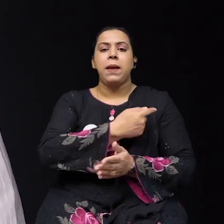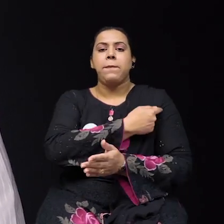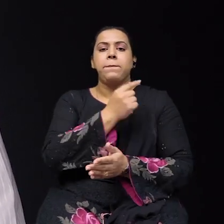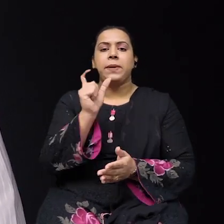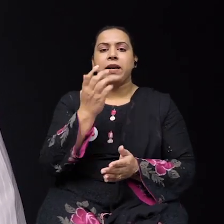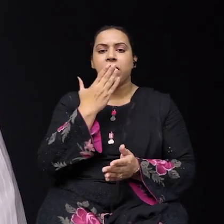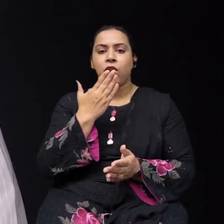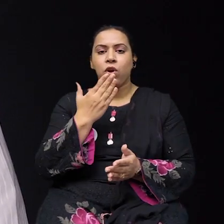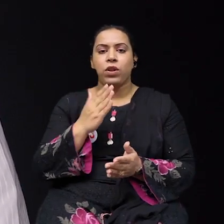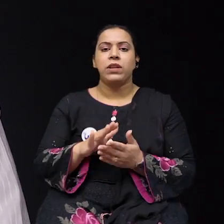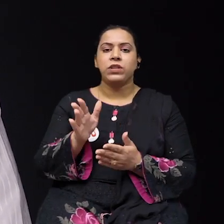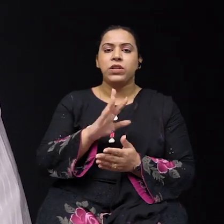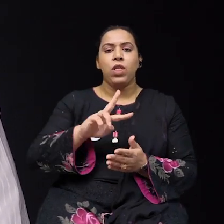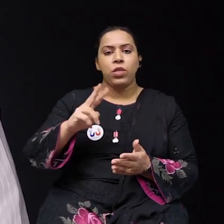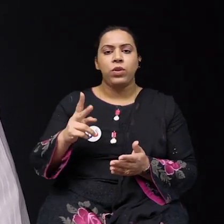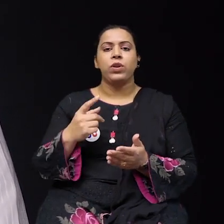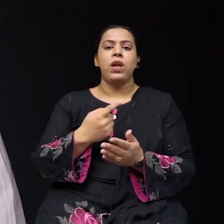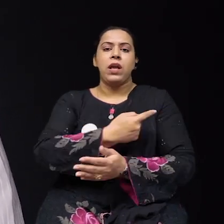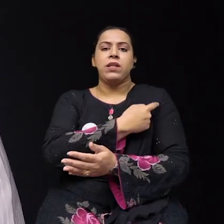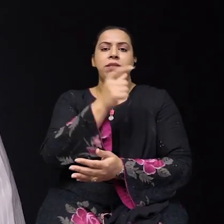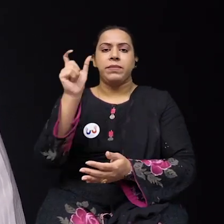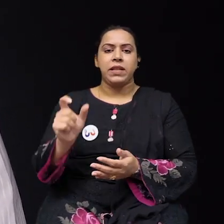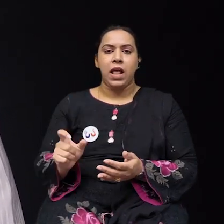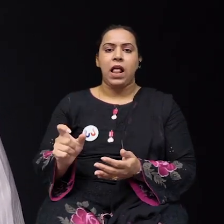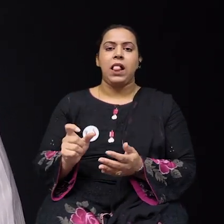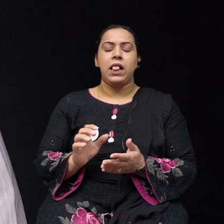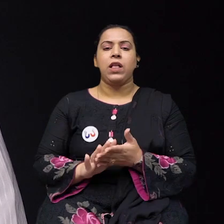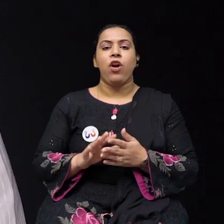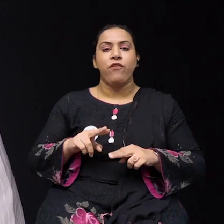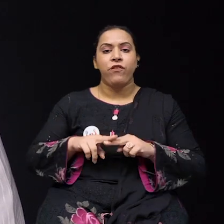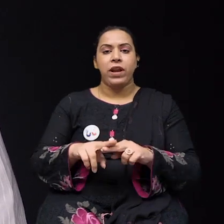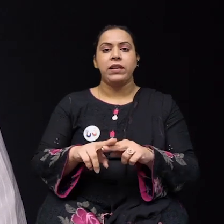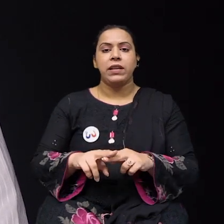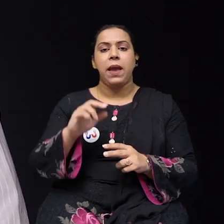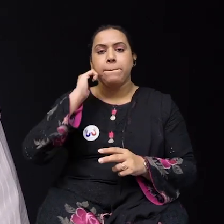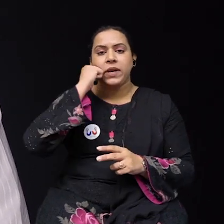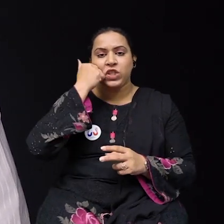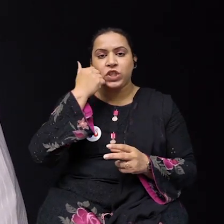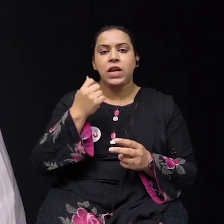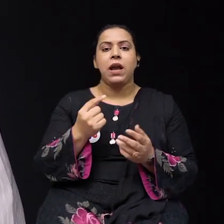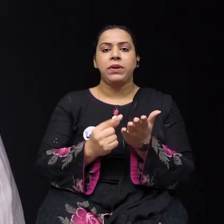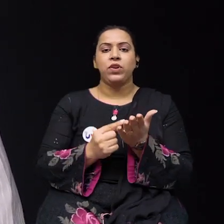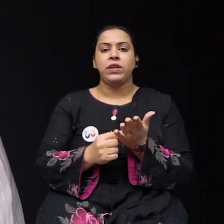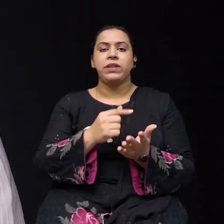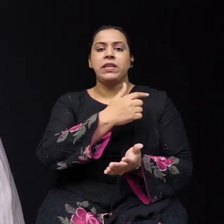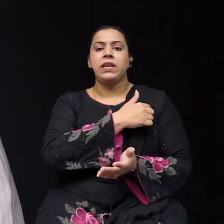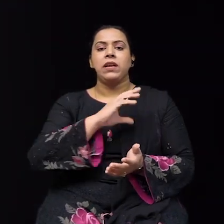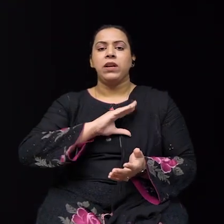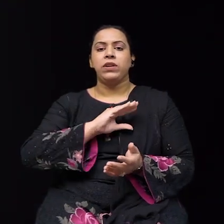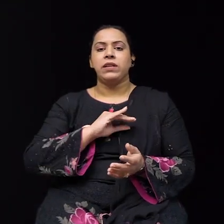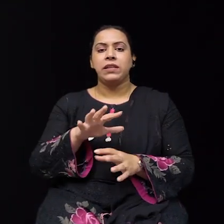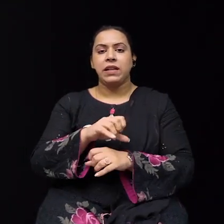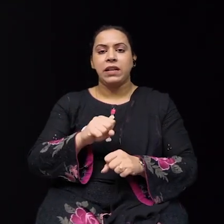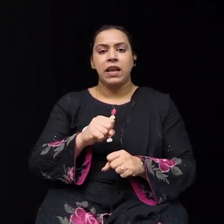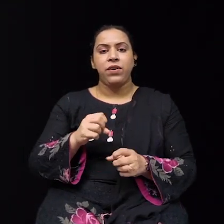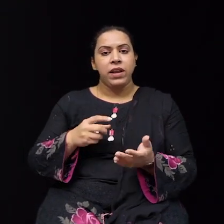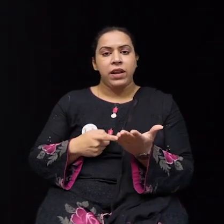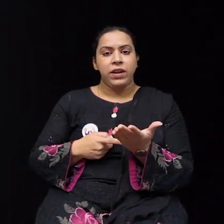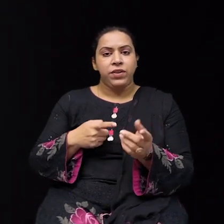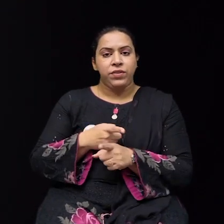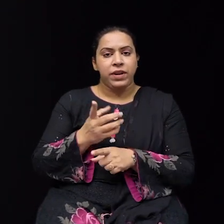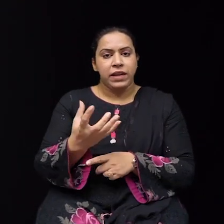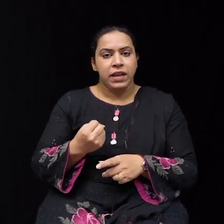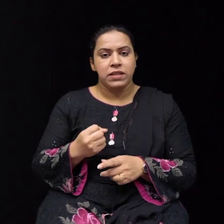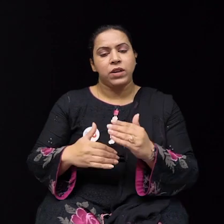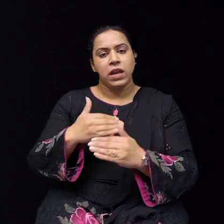میڈیکل کالج، اور اس کے بعد میو ہسپتال اور باقی ٹریننگ، اور فائنلی پنجاب انسٹیٹیوٹ آف کارڈیالوجی میں دل کے حوالے سے ٹریننگ،